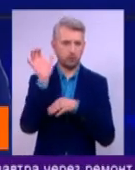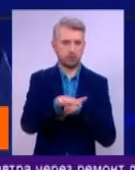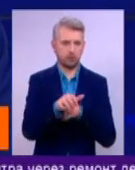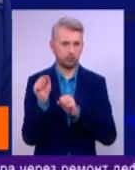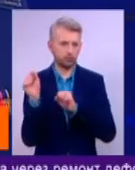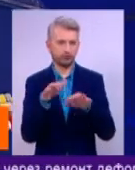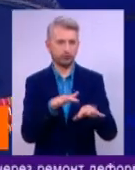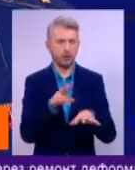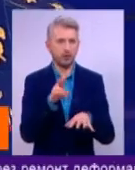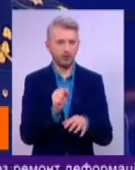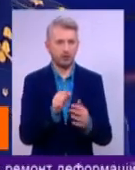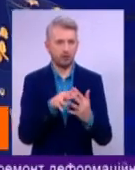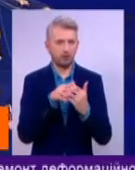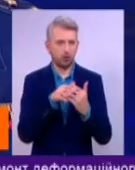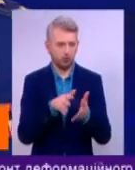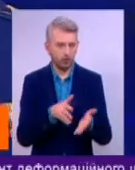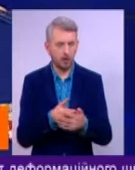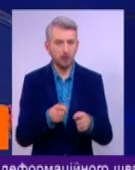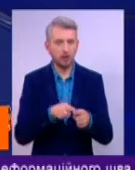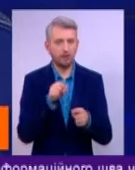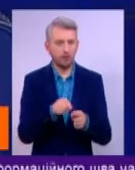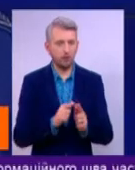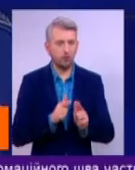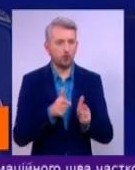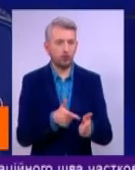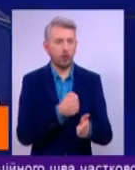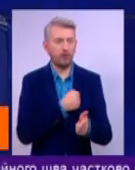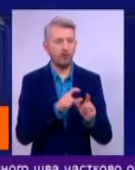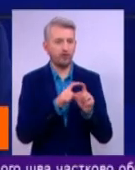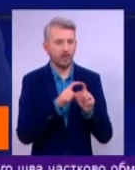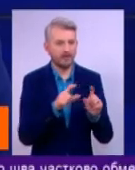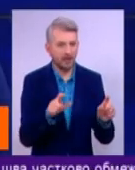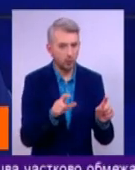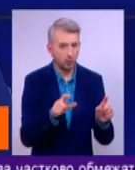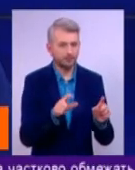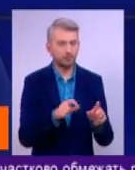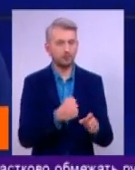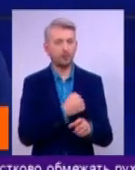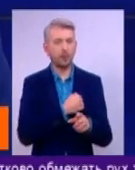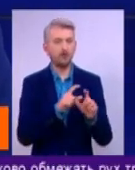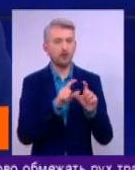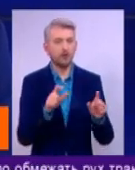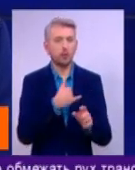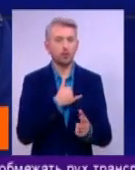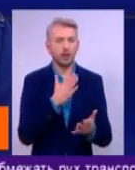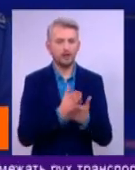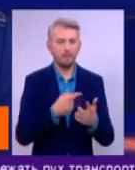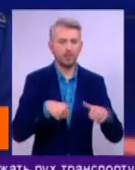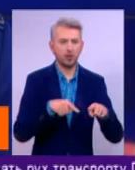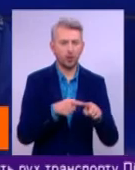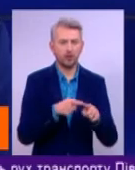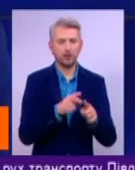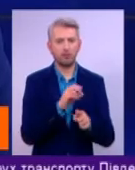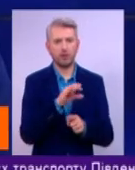там на передову. Це він поступає в частині, в частину, а частини у нас є там підрозділи,